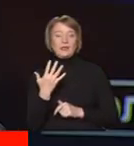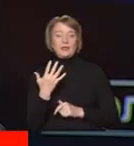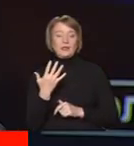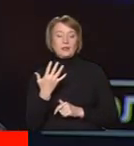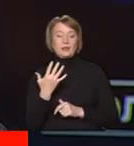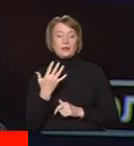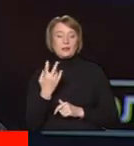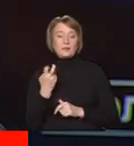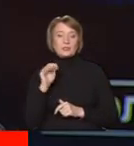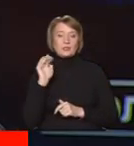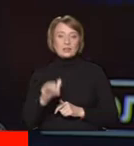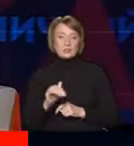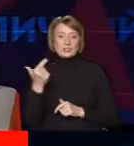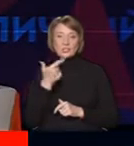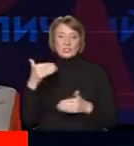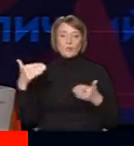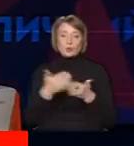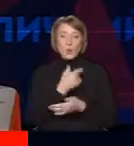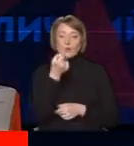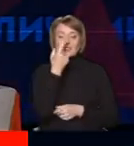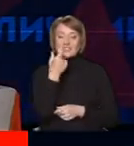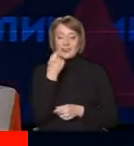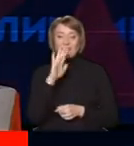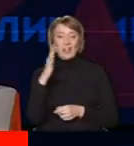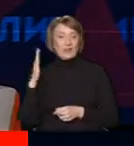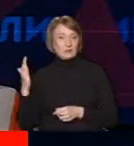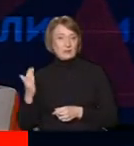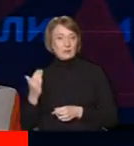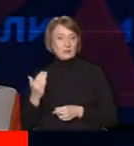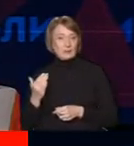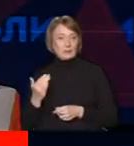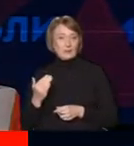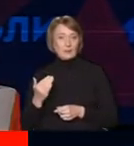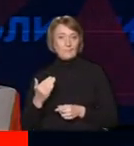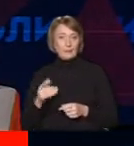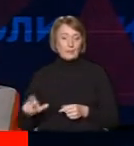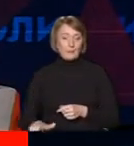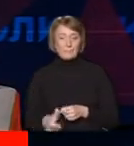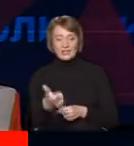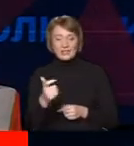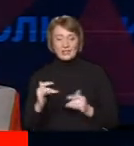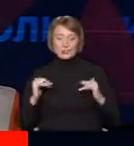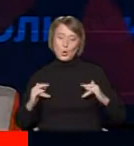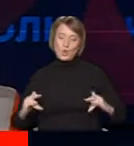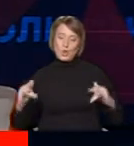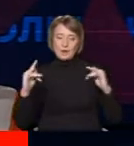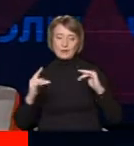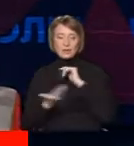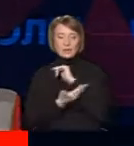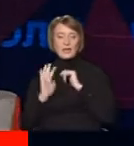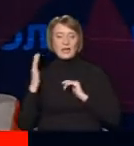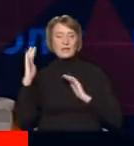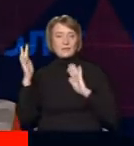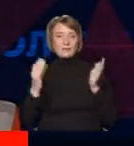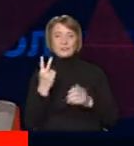2 мільйони 200 тисяч гривень в новий сквер, який так був в нормальному стані. Тобто переклали з нуля просто плиточку, так, лавочки поставили заново, дерева пообрізали